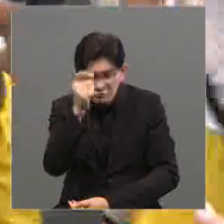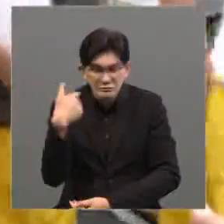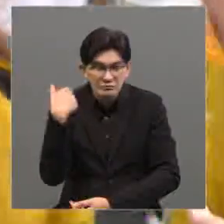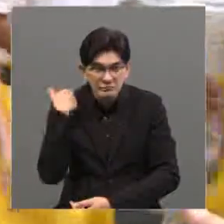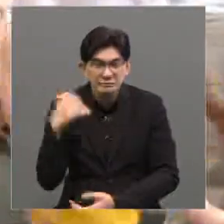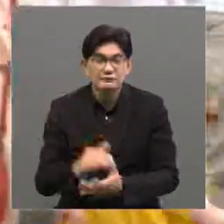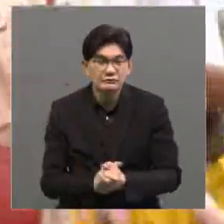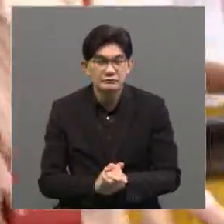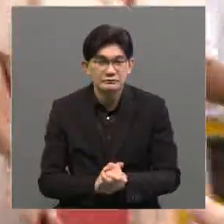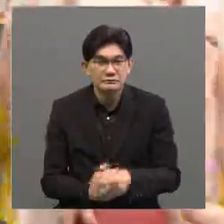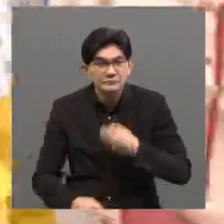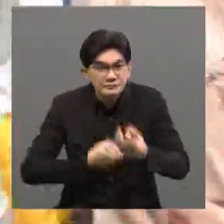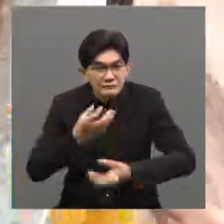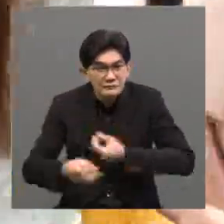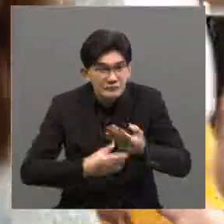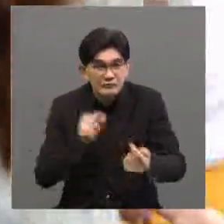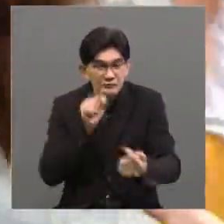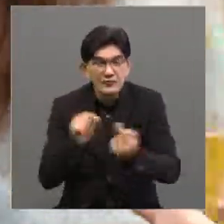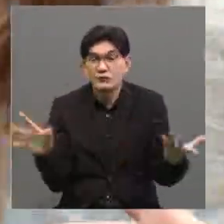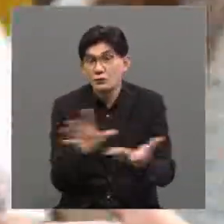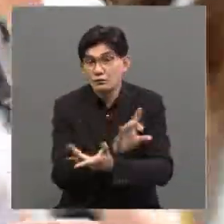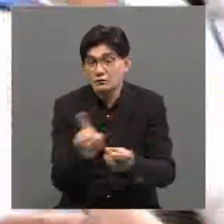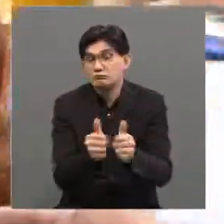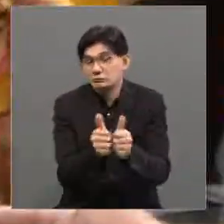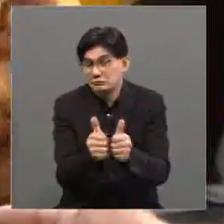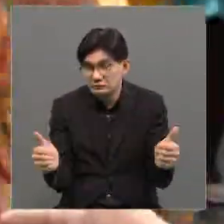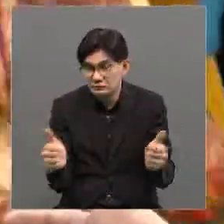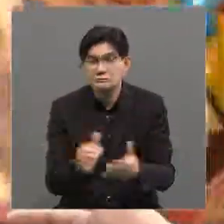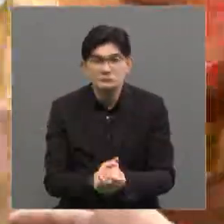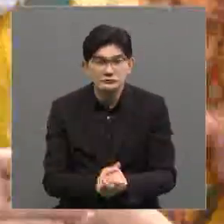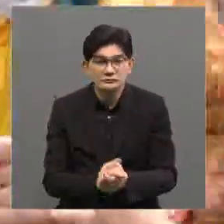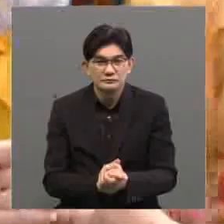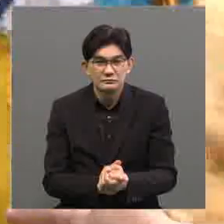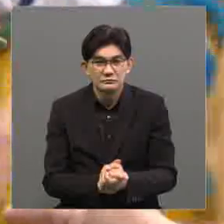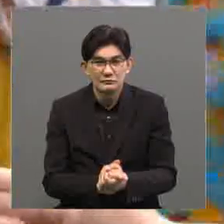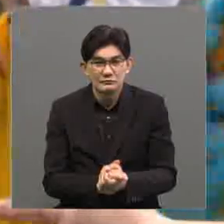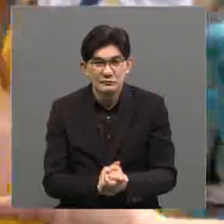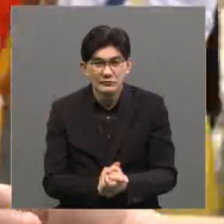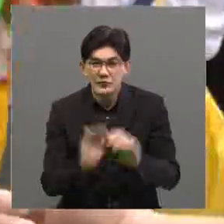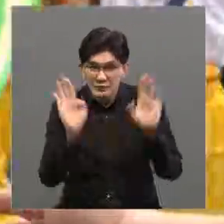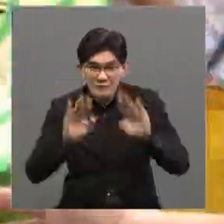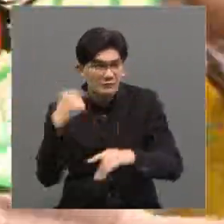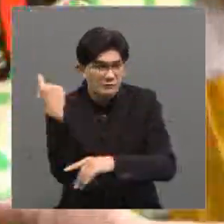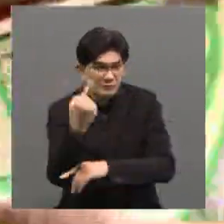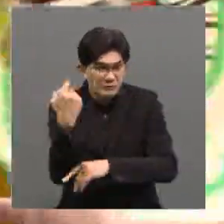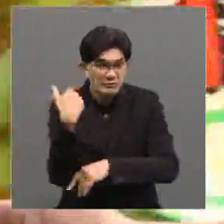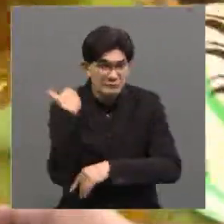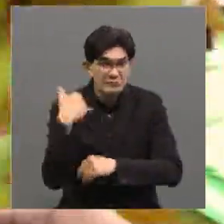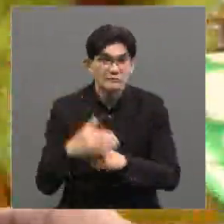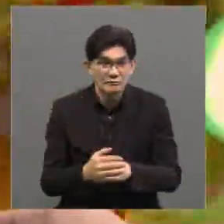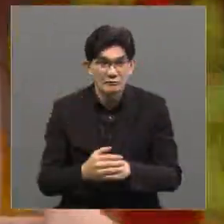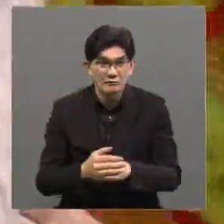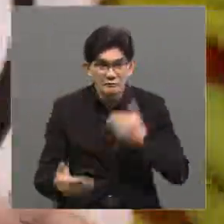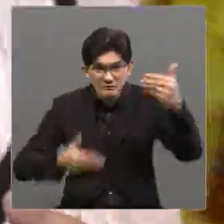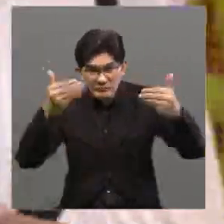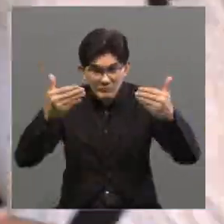ครับยังกระท้อนถึงการสืบทอดประเพณีวัฒนธรรมที่ดีงามที่การออกมาในรูปแบบของการท่องเที่ยวหรือเฟสติวัลกิจกรรม